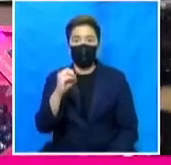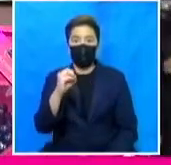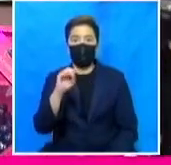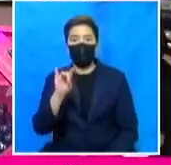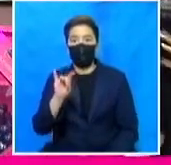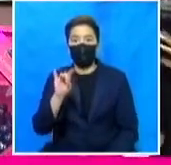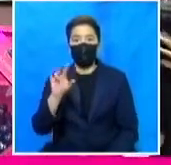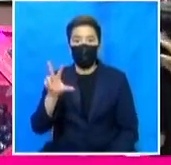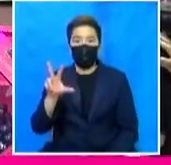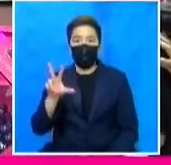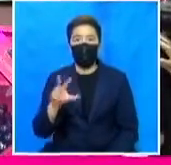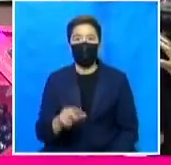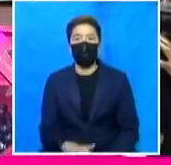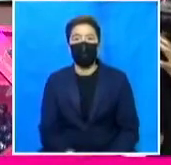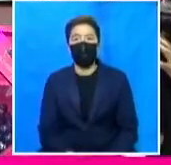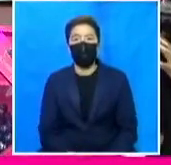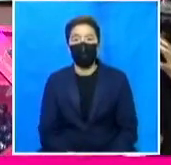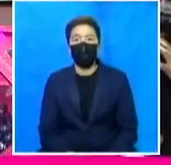3316083